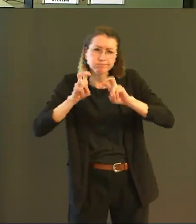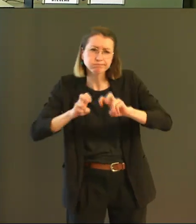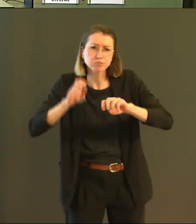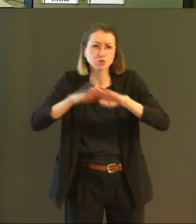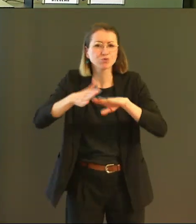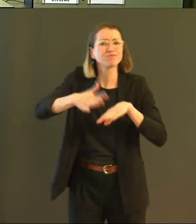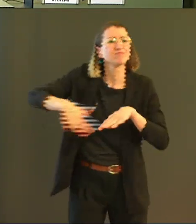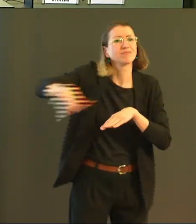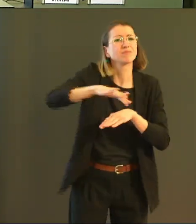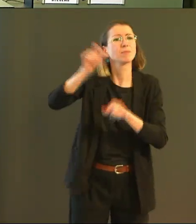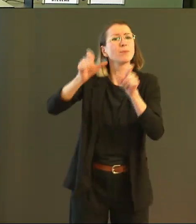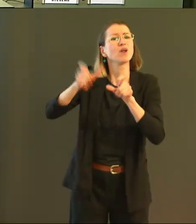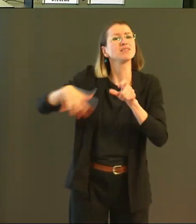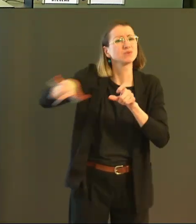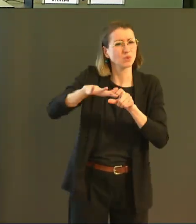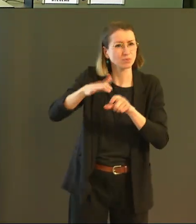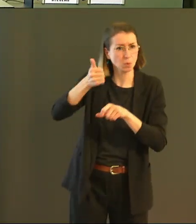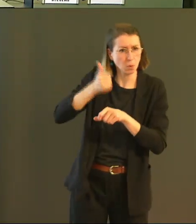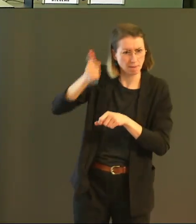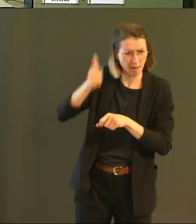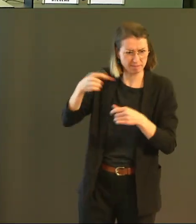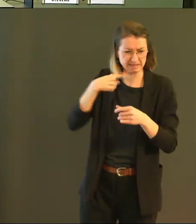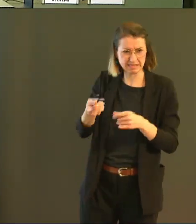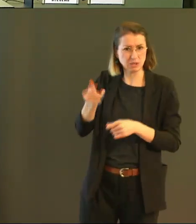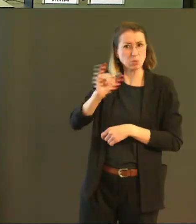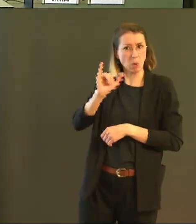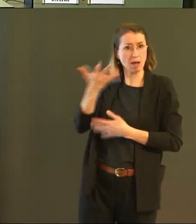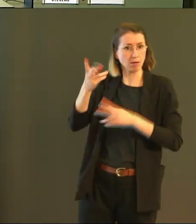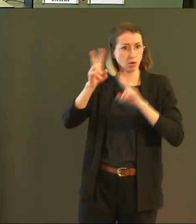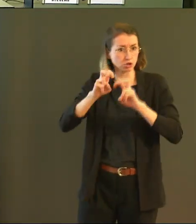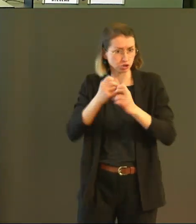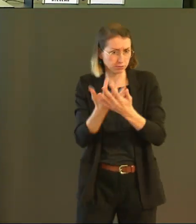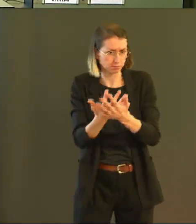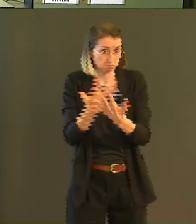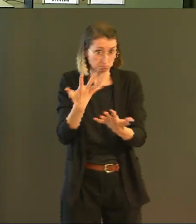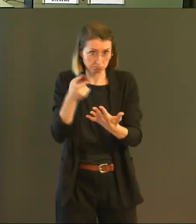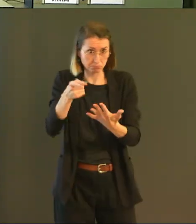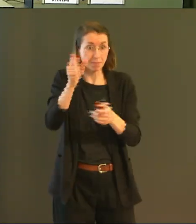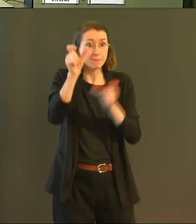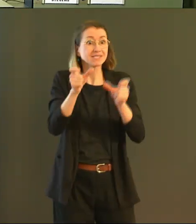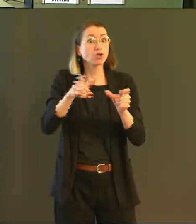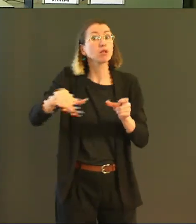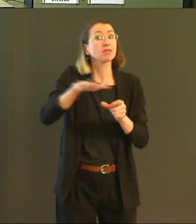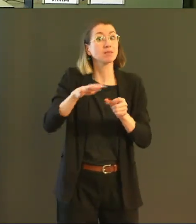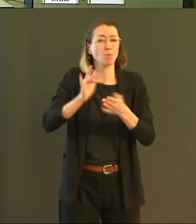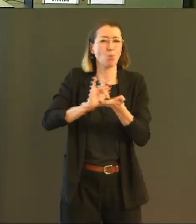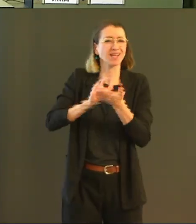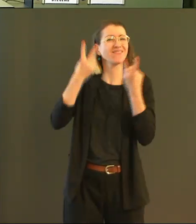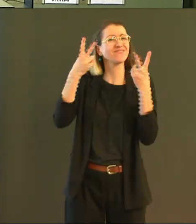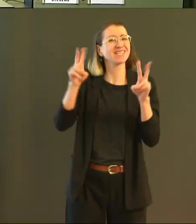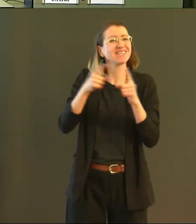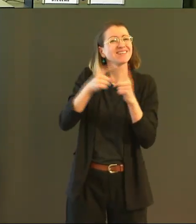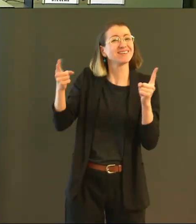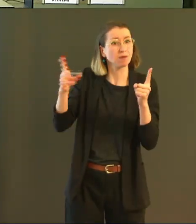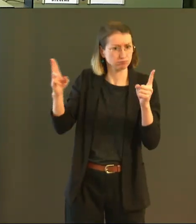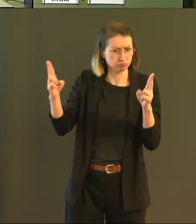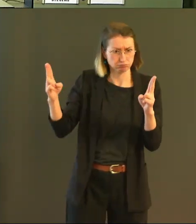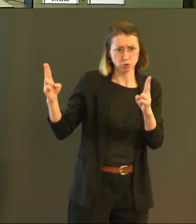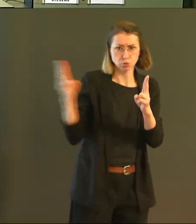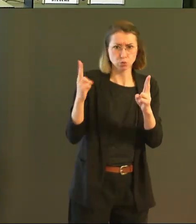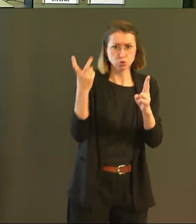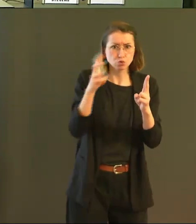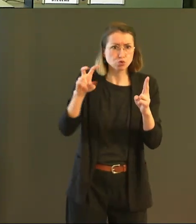le corps en un virus réduit l'espérance de vie des hommes d'environ 200 jours une étude similaire est elle en cours en belgique et